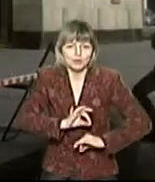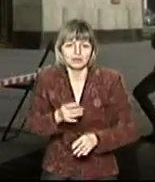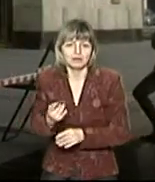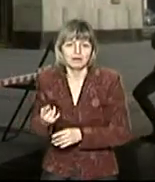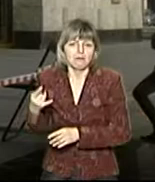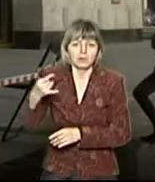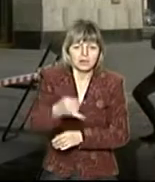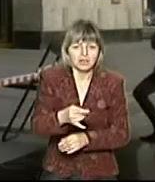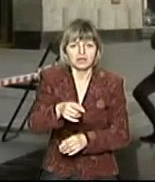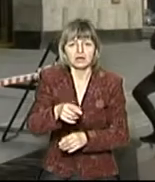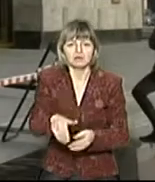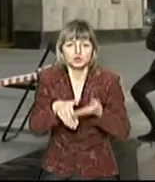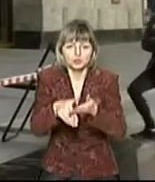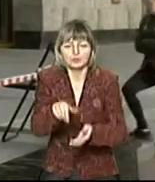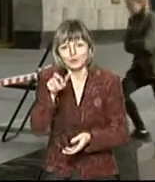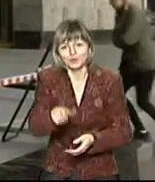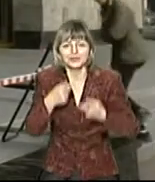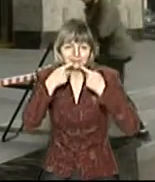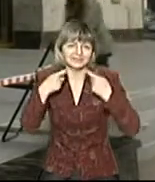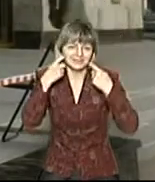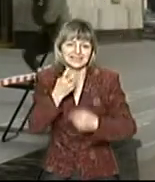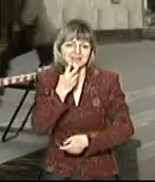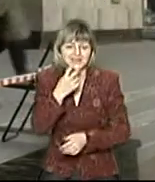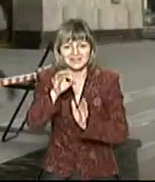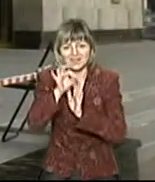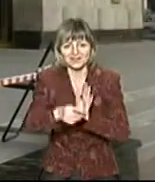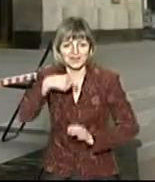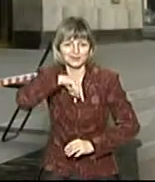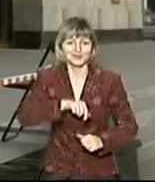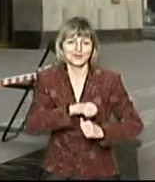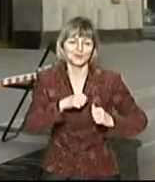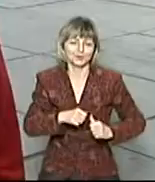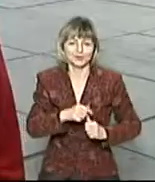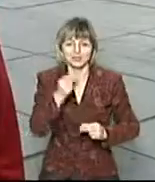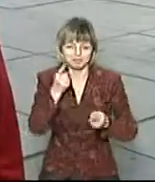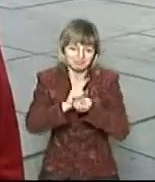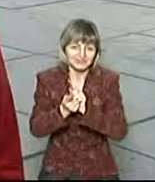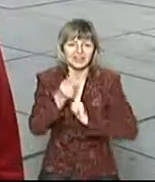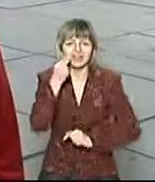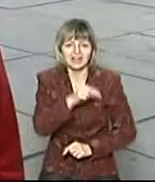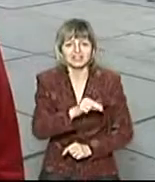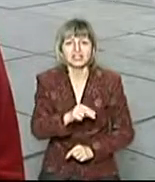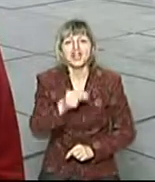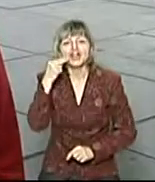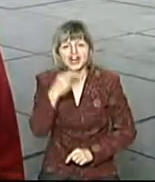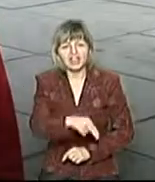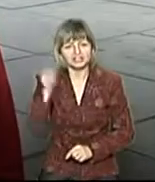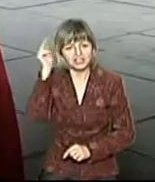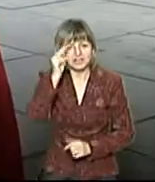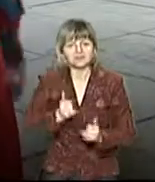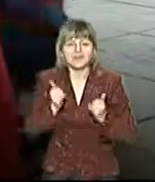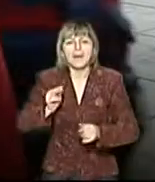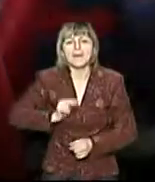людині погано, стало їй краще, людина сміється після чого, то зразу і на душі, як то кажуть, краще. Кращих навчань для